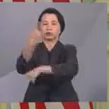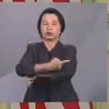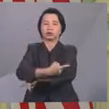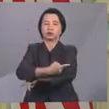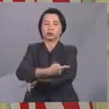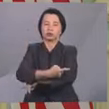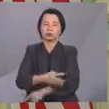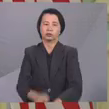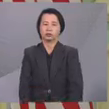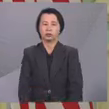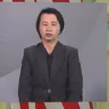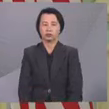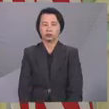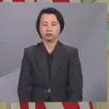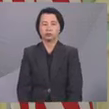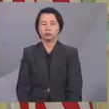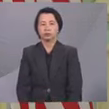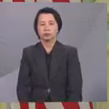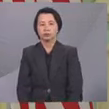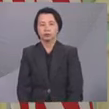juga.